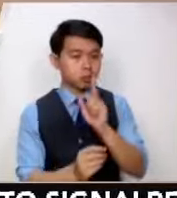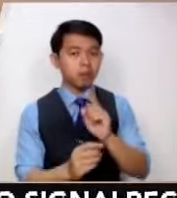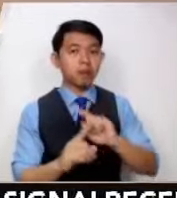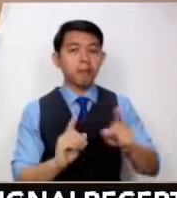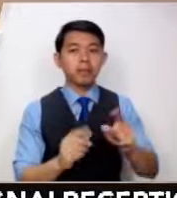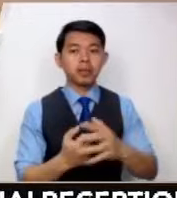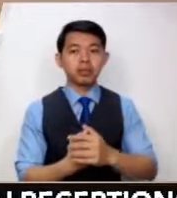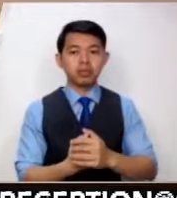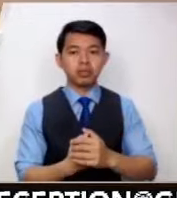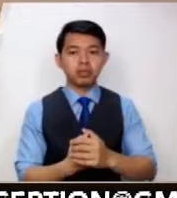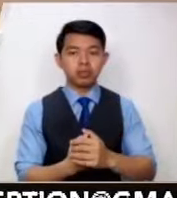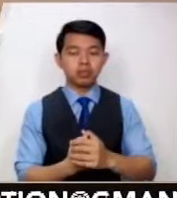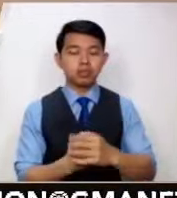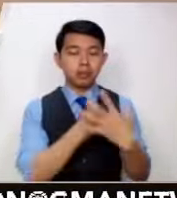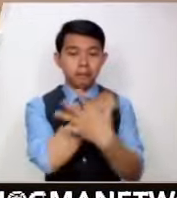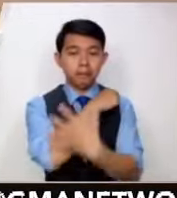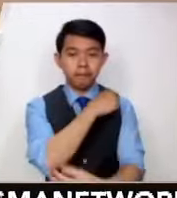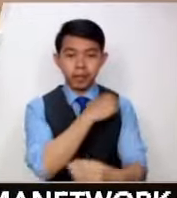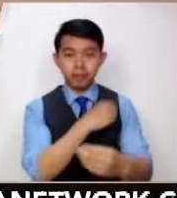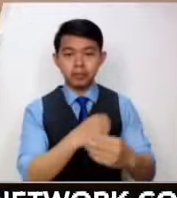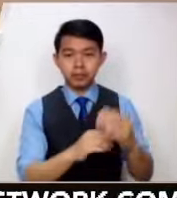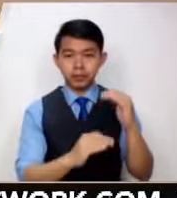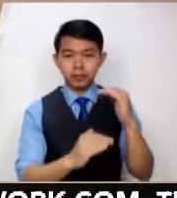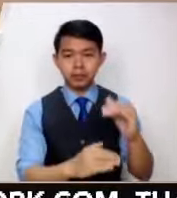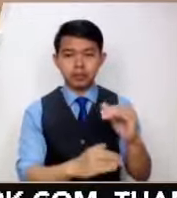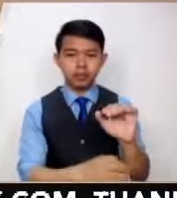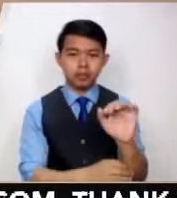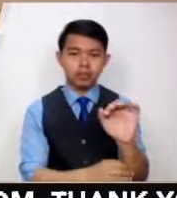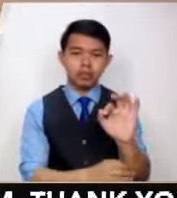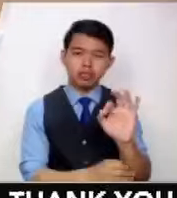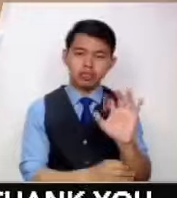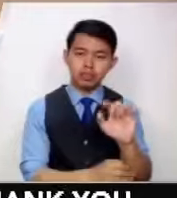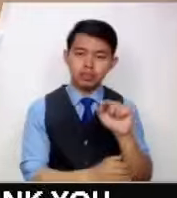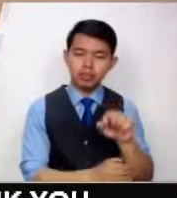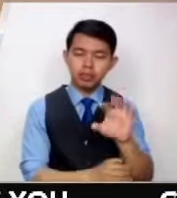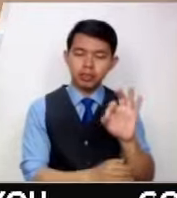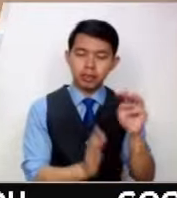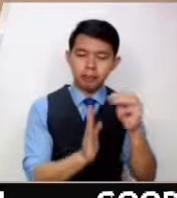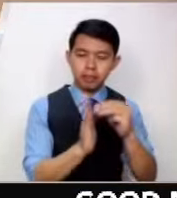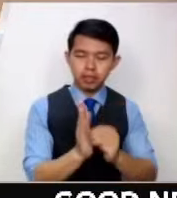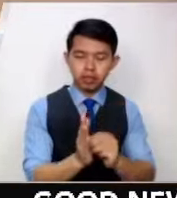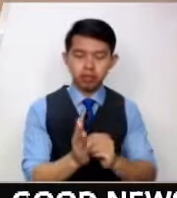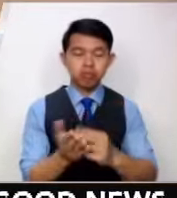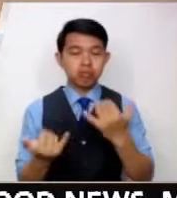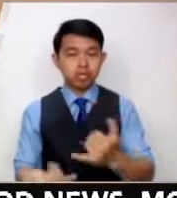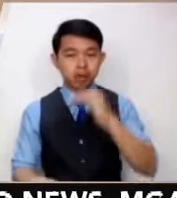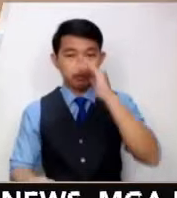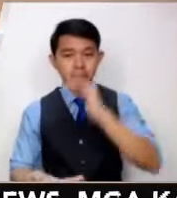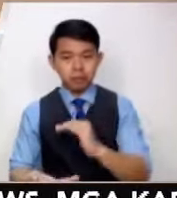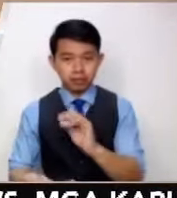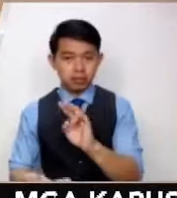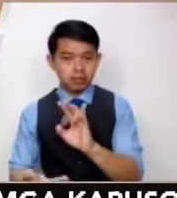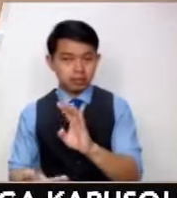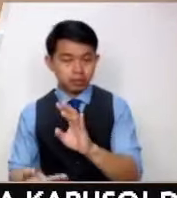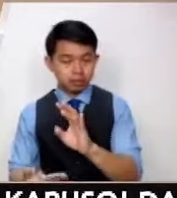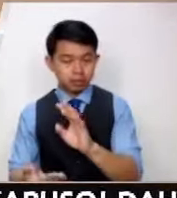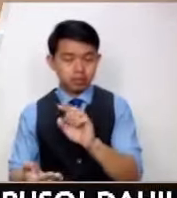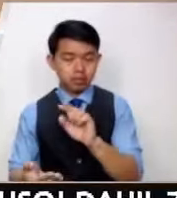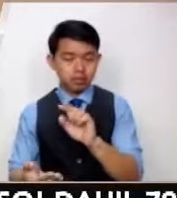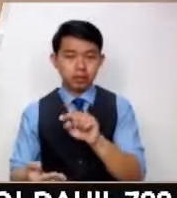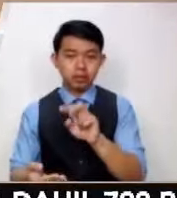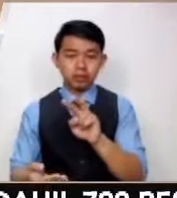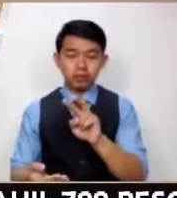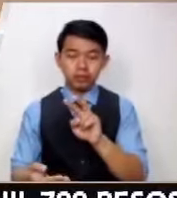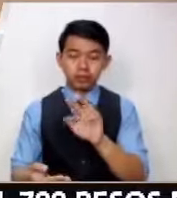poverty from 19.9 million naging 17.52 million Filipinos. That's